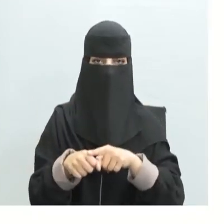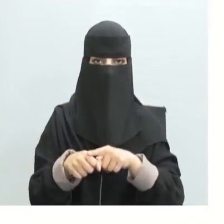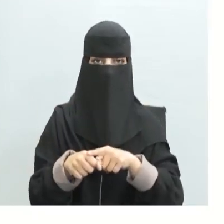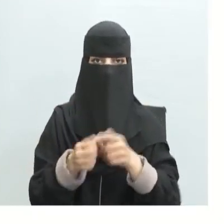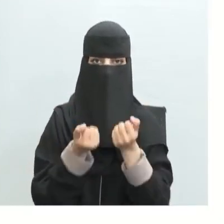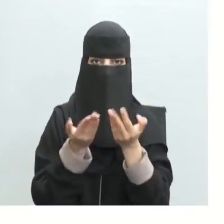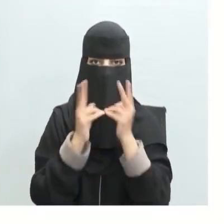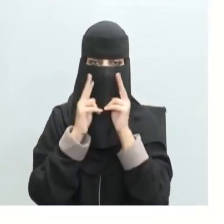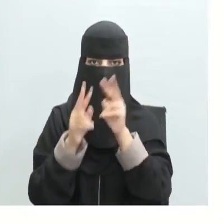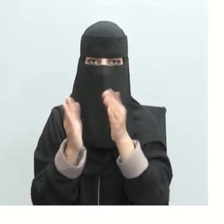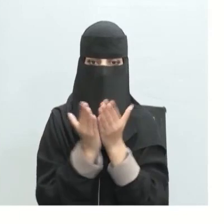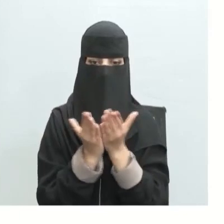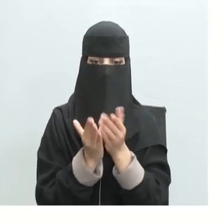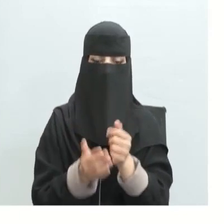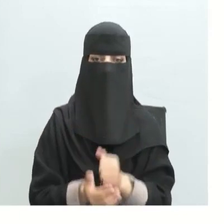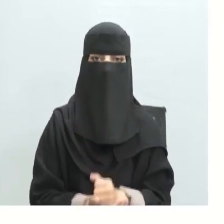استعراض هذا